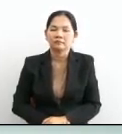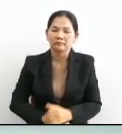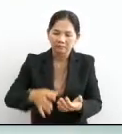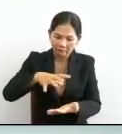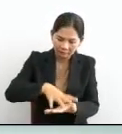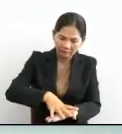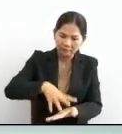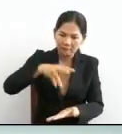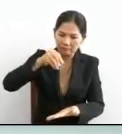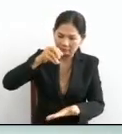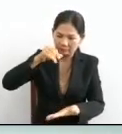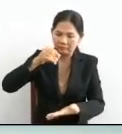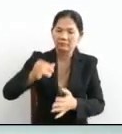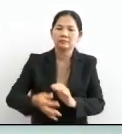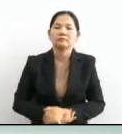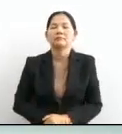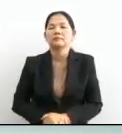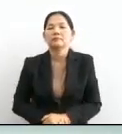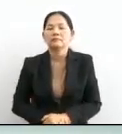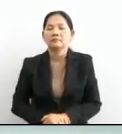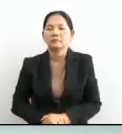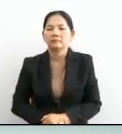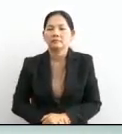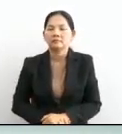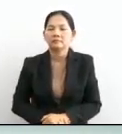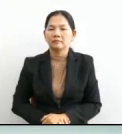sai đầm lông mì